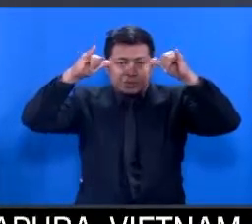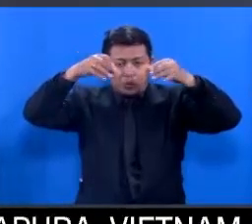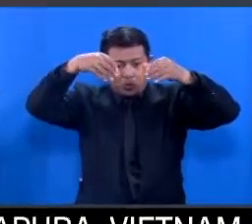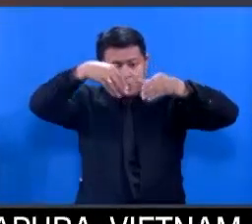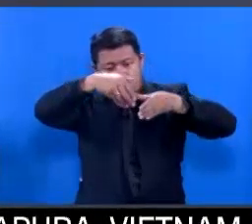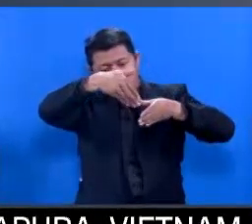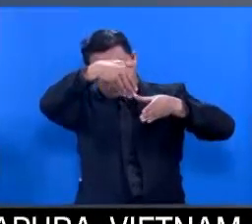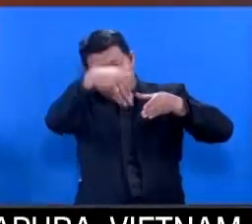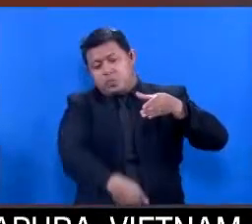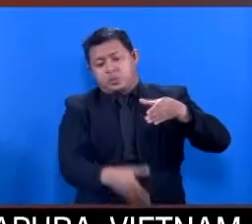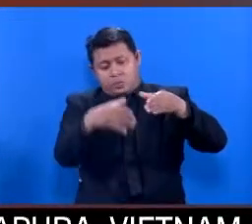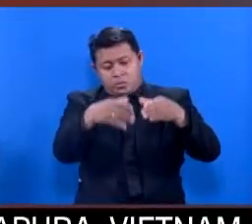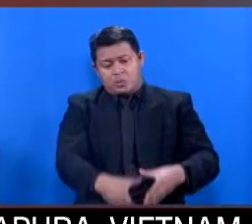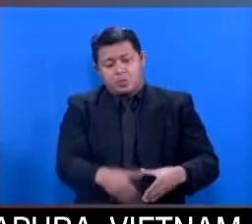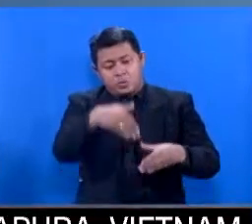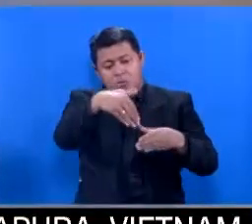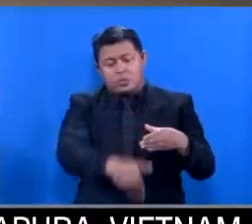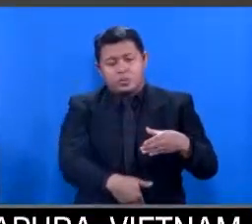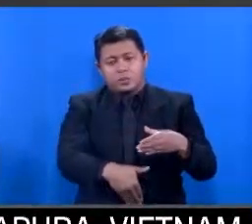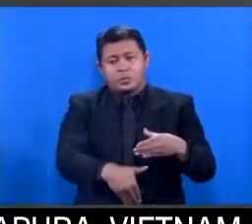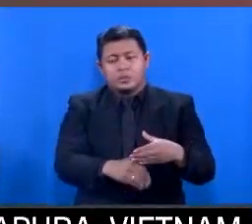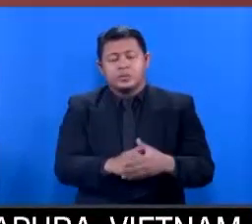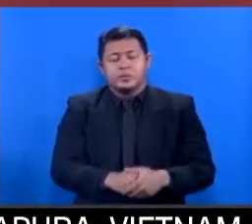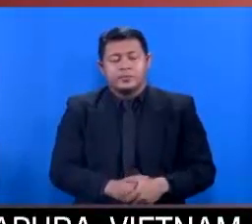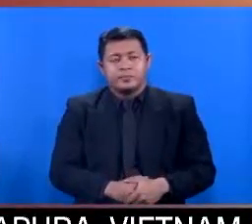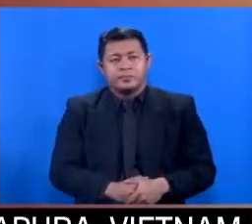dalam selokan saat akan dipindahkan ke tempat penyembelihan.